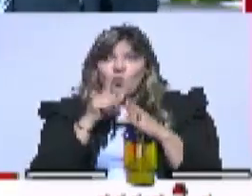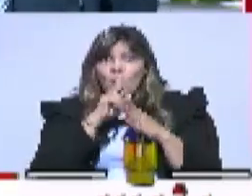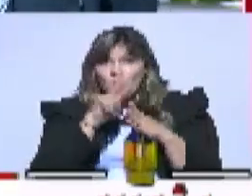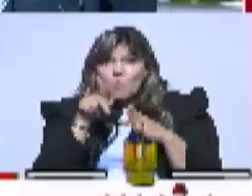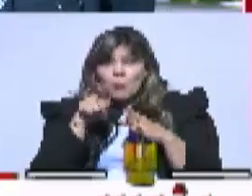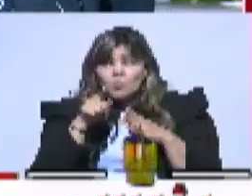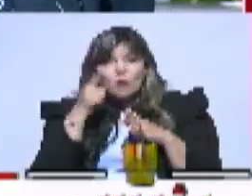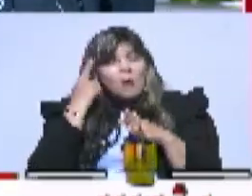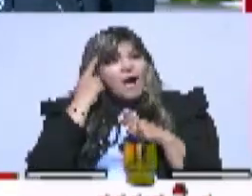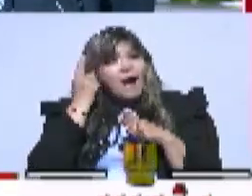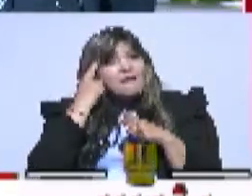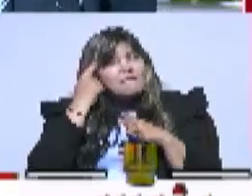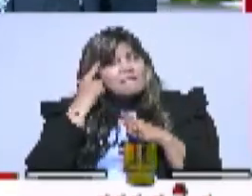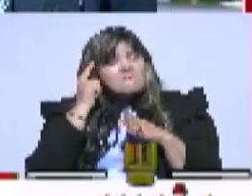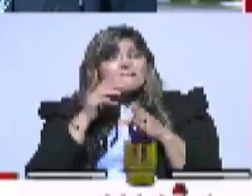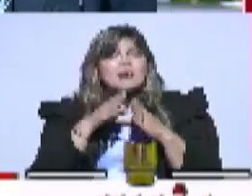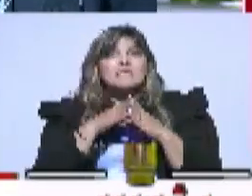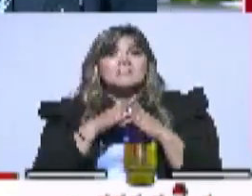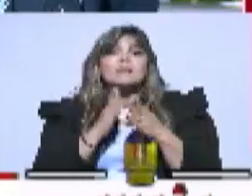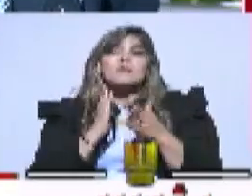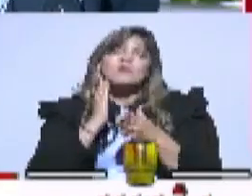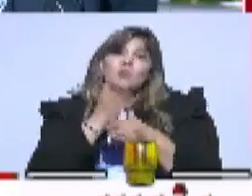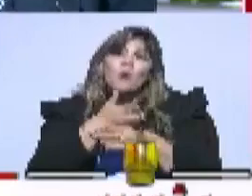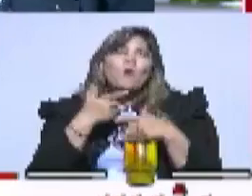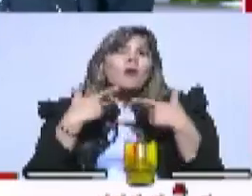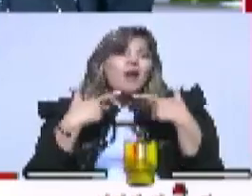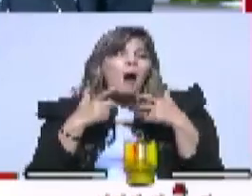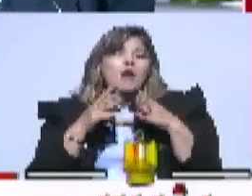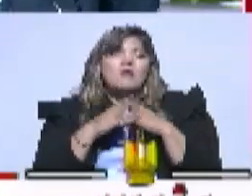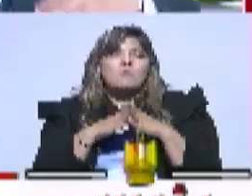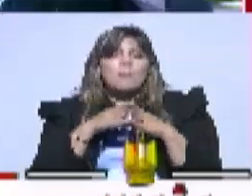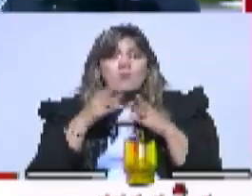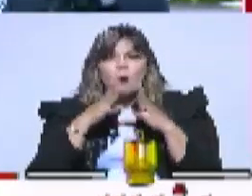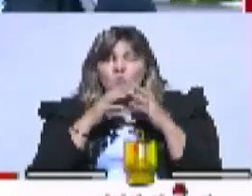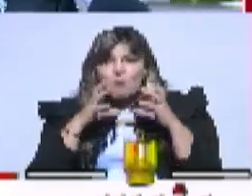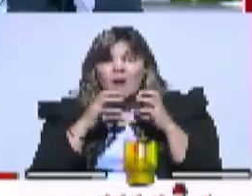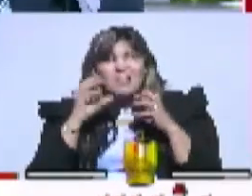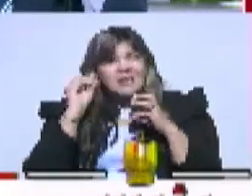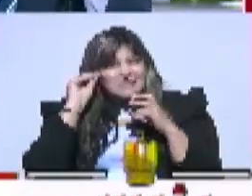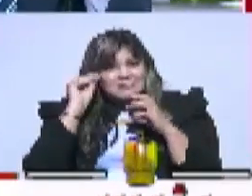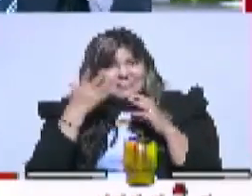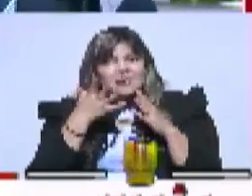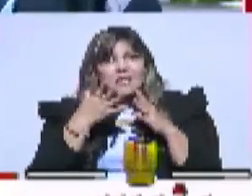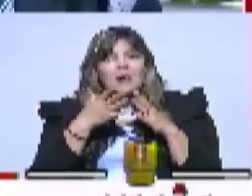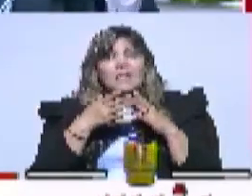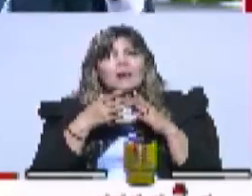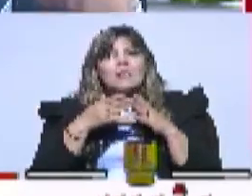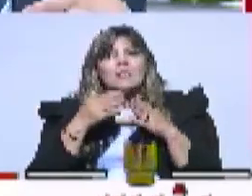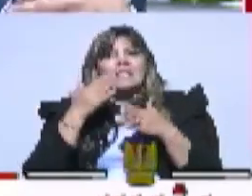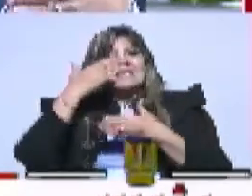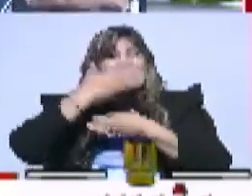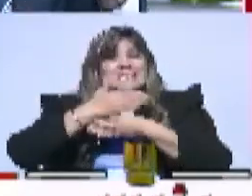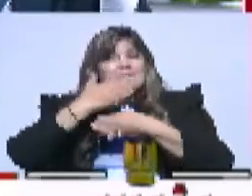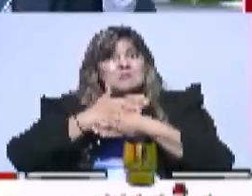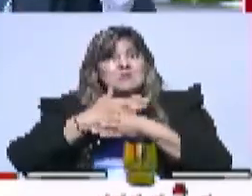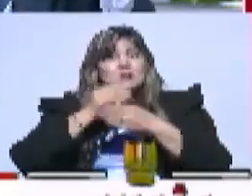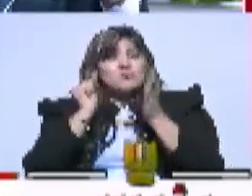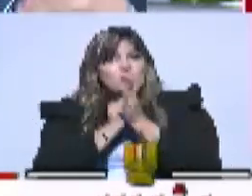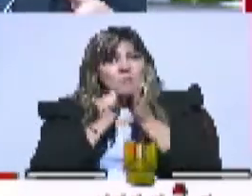دول اللي عارفين معنى دخول حرب ومعنى انه يتبني قدام كل بيت